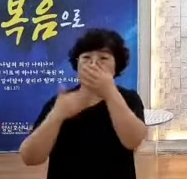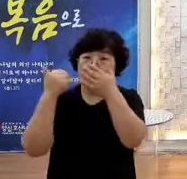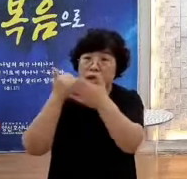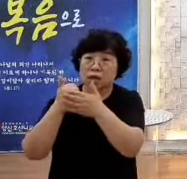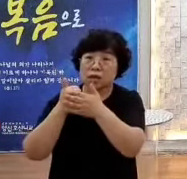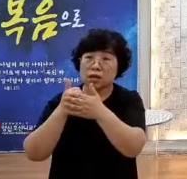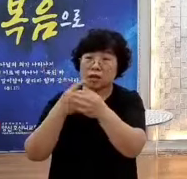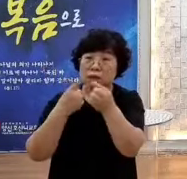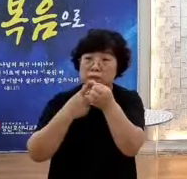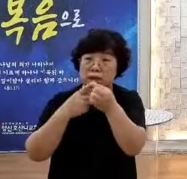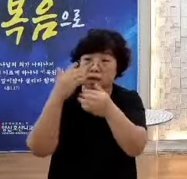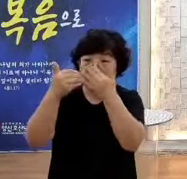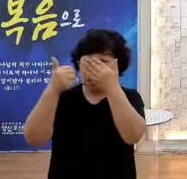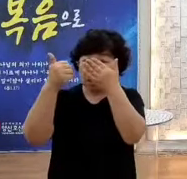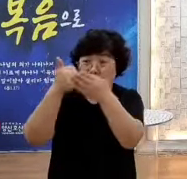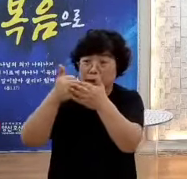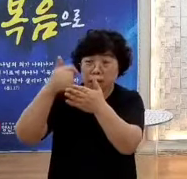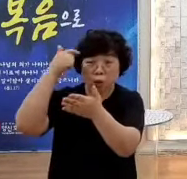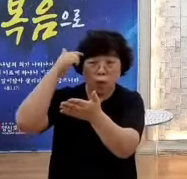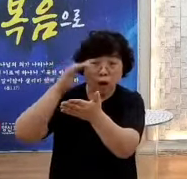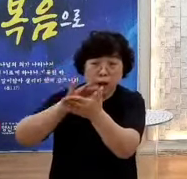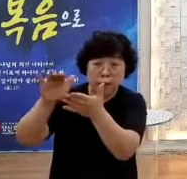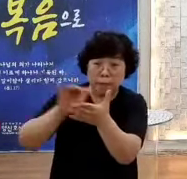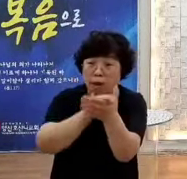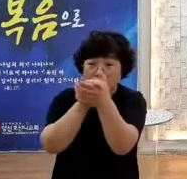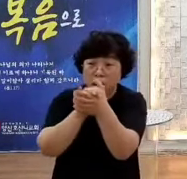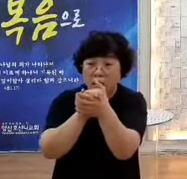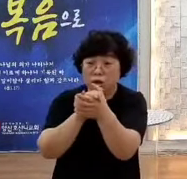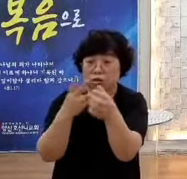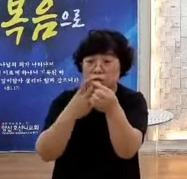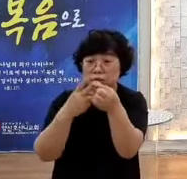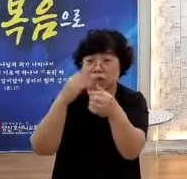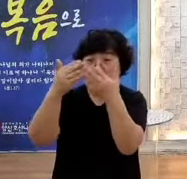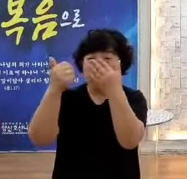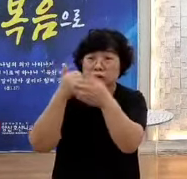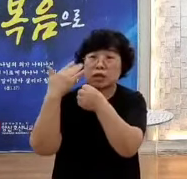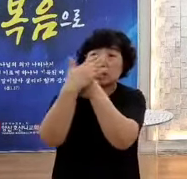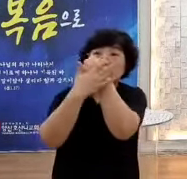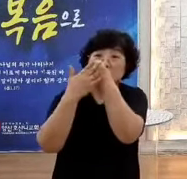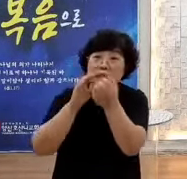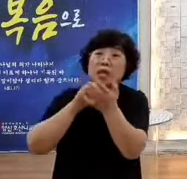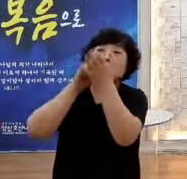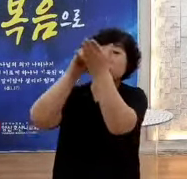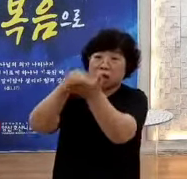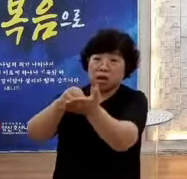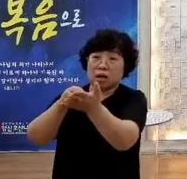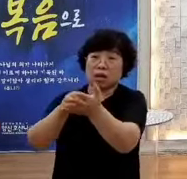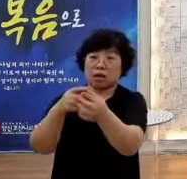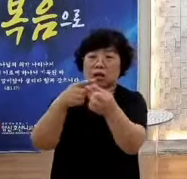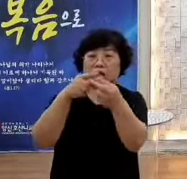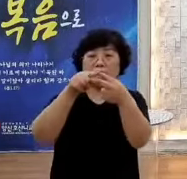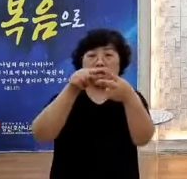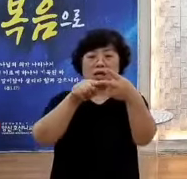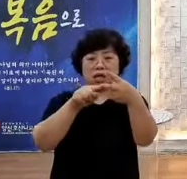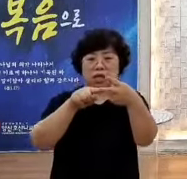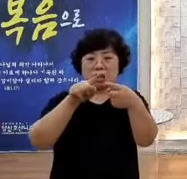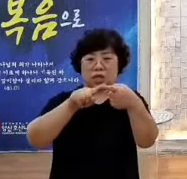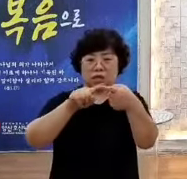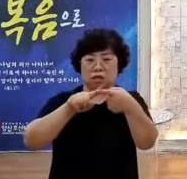첫 번째는요, 하나님과 화평을 누리는 것. 두 번째는 하나님의 은혜에 들어가는 것. 이 복을